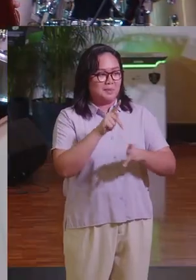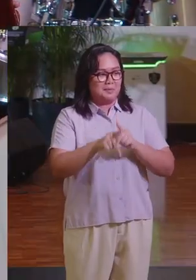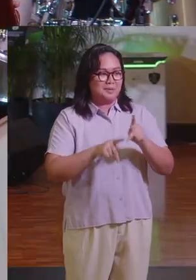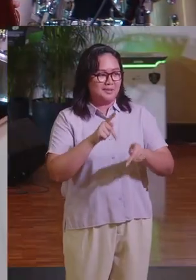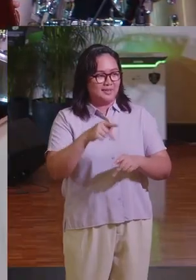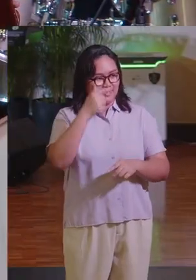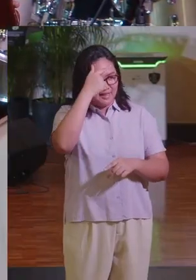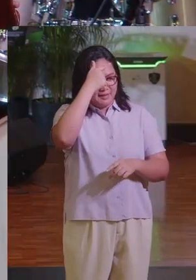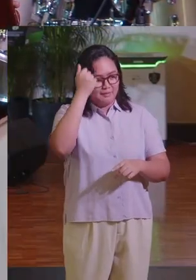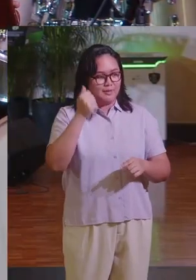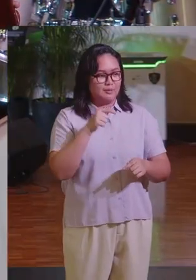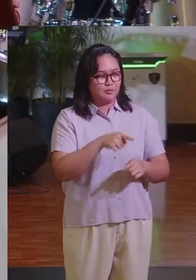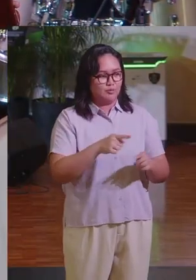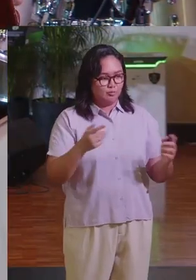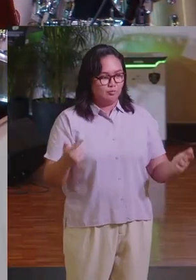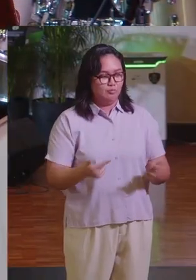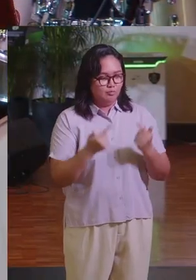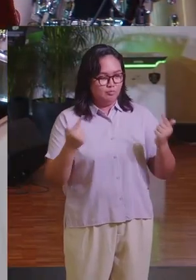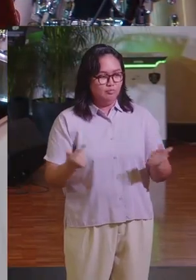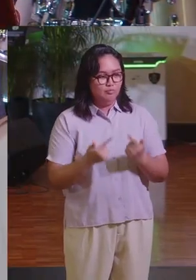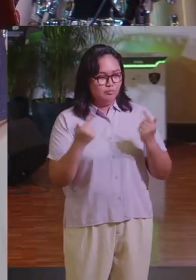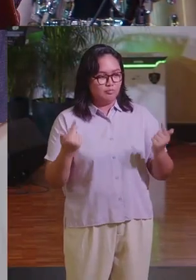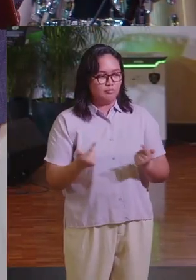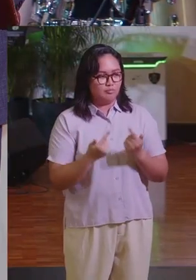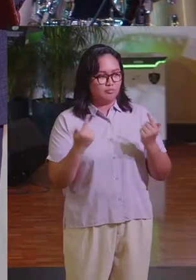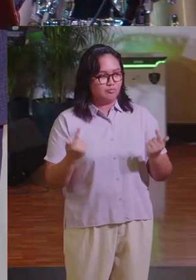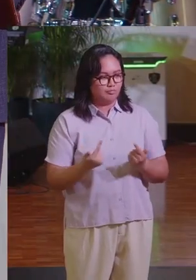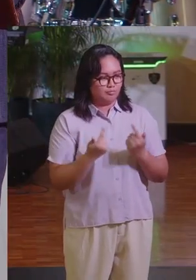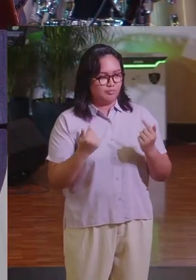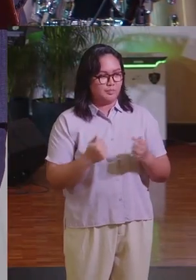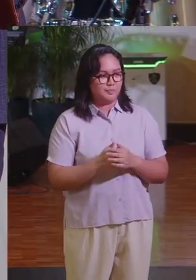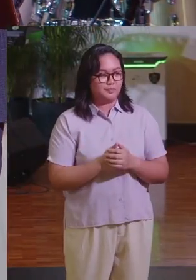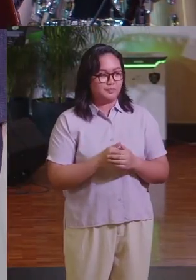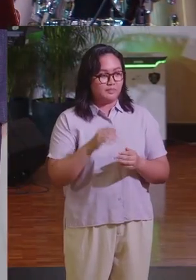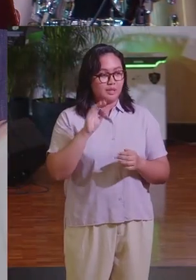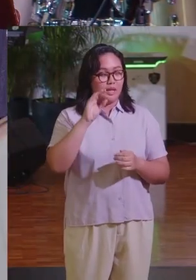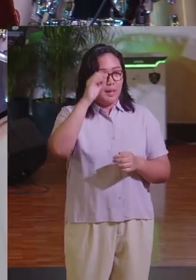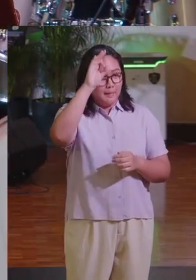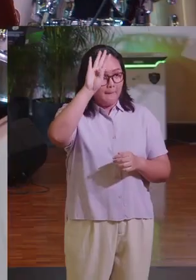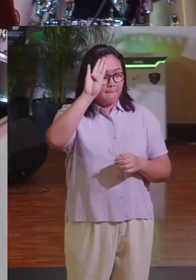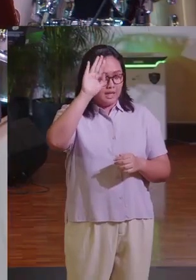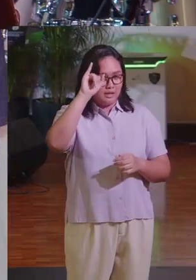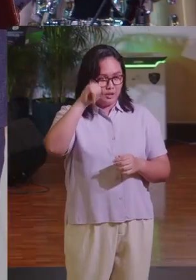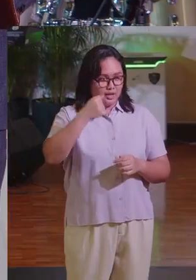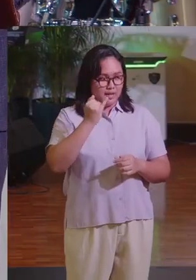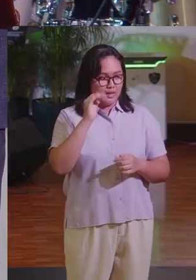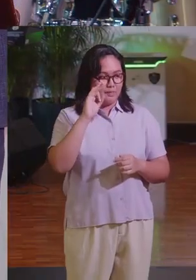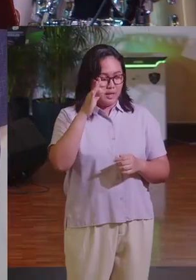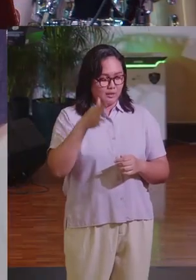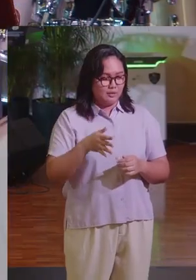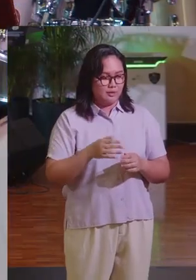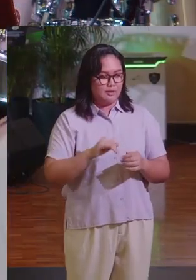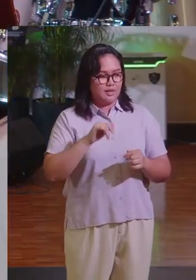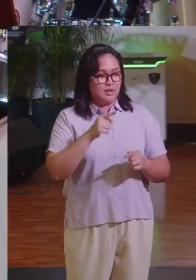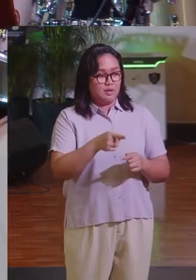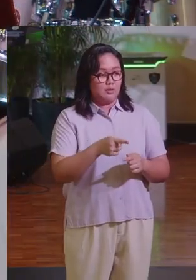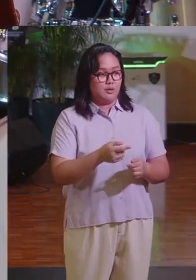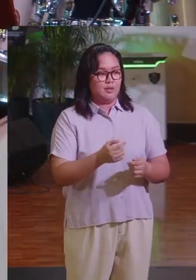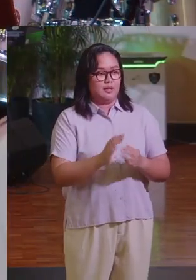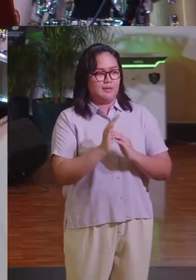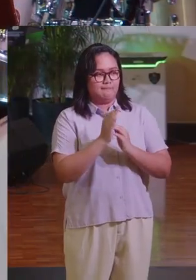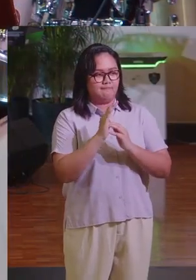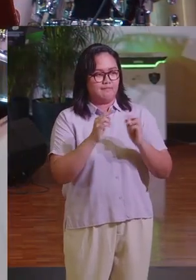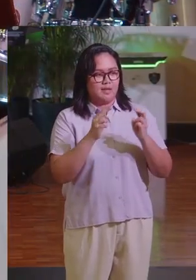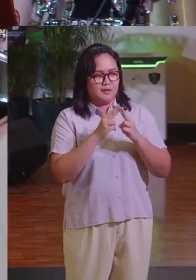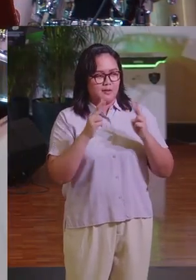kanilang kasamaan, tinuro po sa atin ni Pastor BJ last week, sobrang napakasama ng bayan na yon.